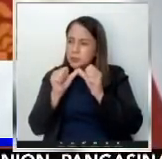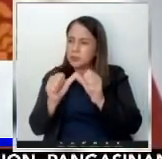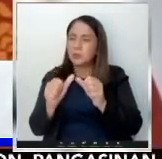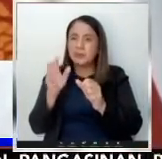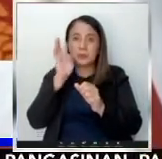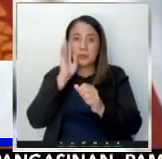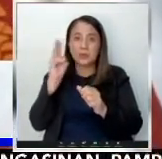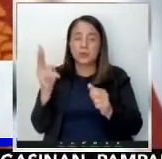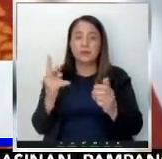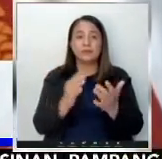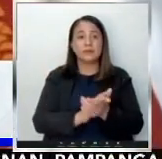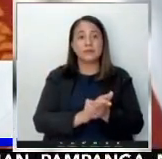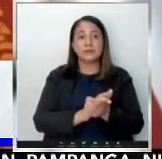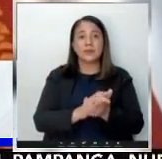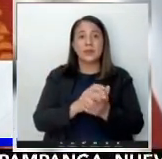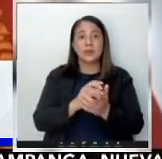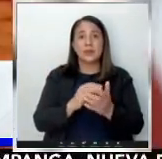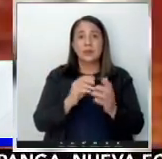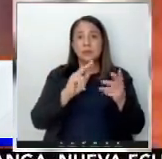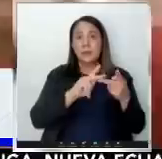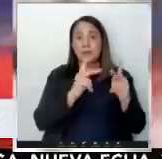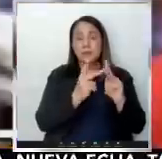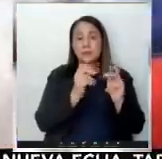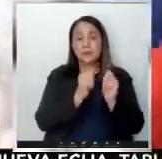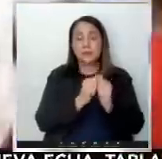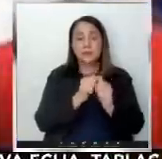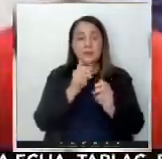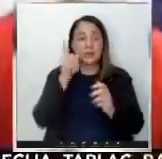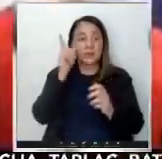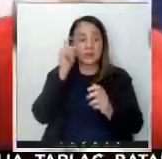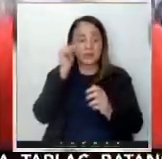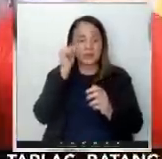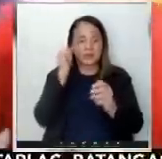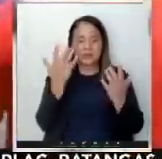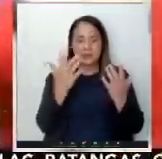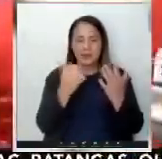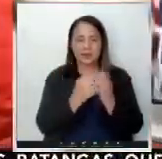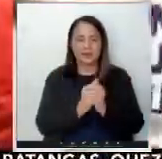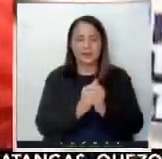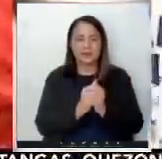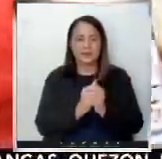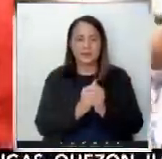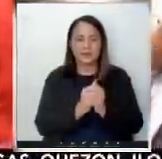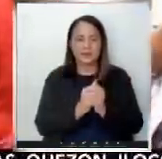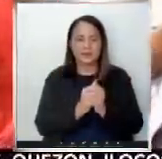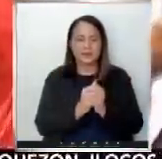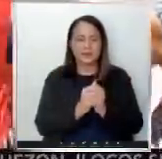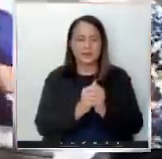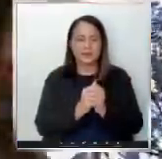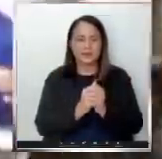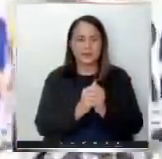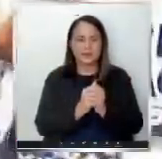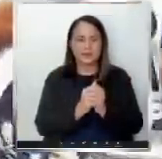araw ang kanyang running mate na si Lito Atienza. Jun Veneracion, Nakatutok, 24 Oras.